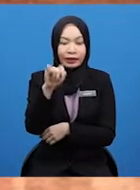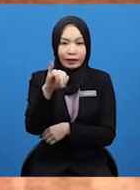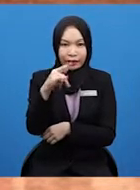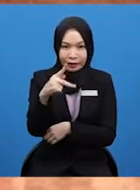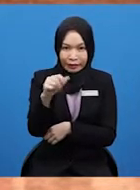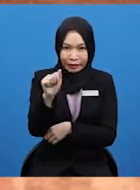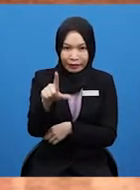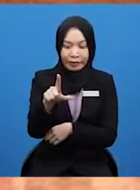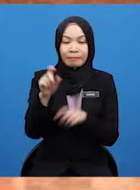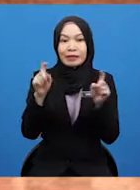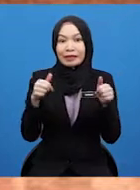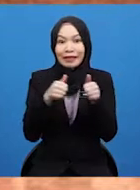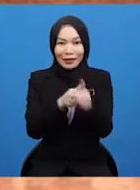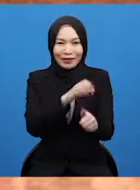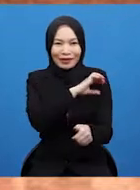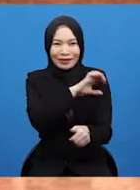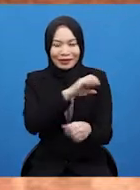mengikut kriteria penghasilan.